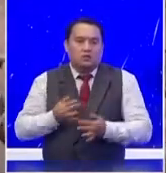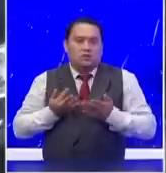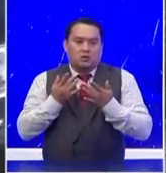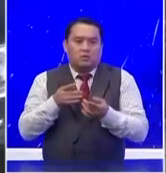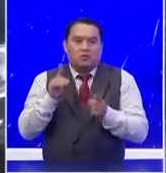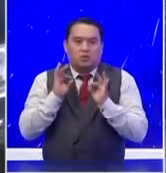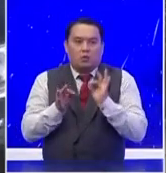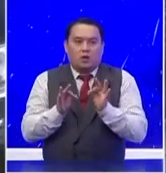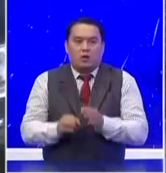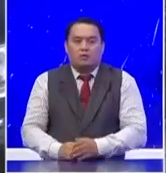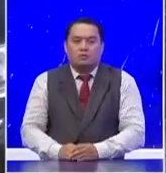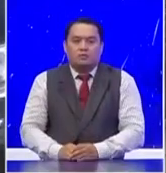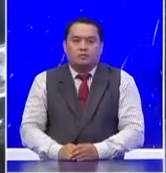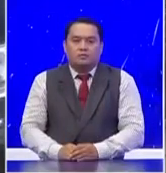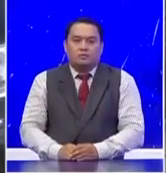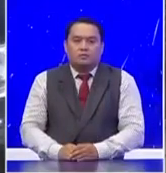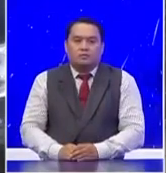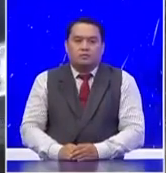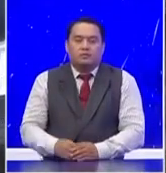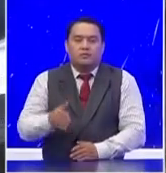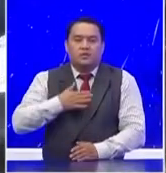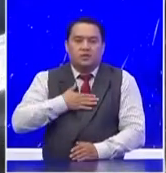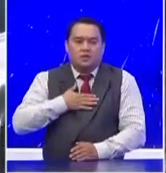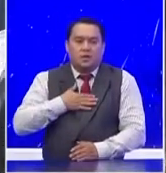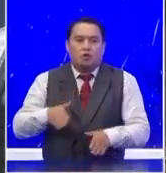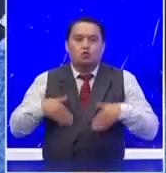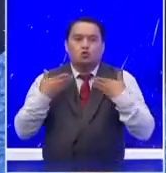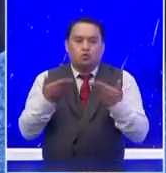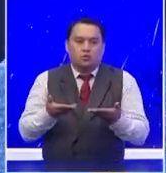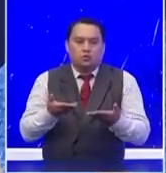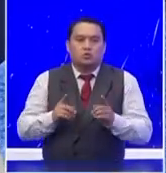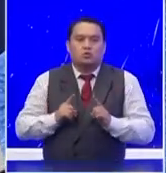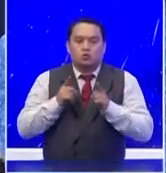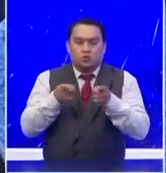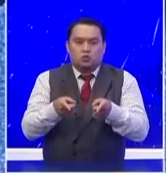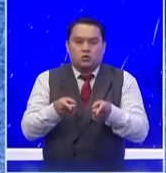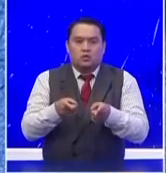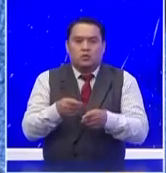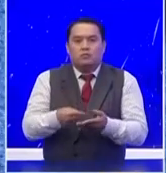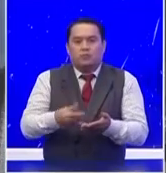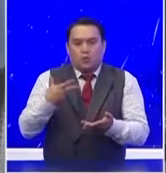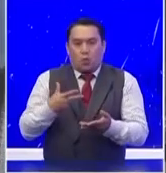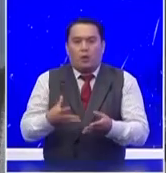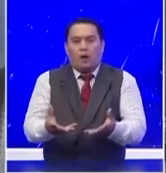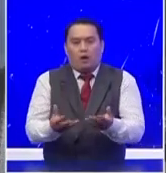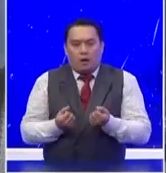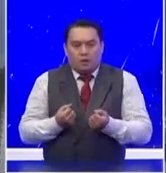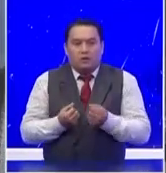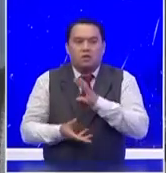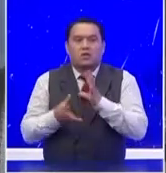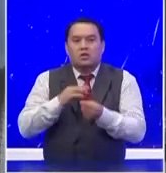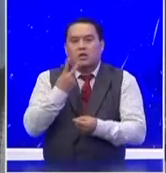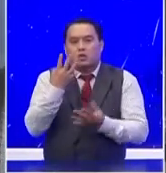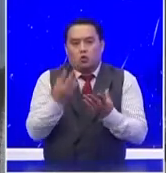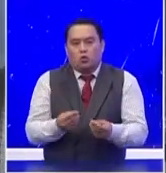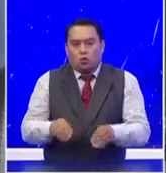сай. Сапалы жол адалдық алаңы бойынша бізге ұсыныс түсті. Сынама алынды. Сынаманың қорытындысы 2